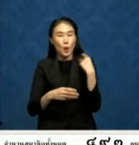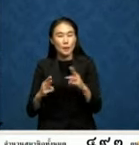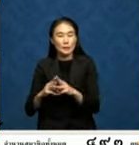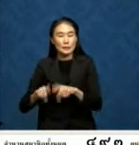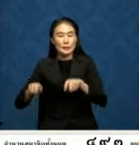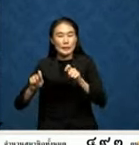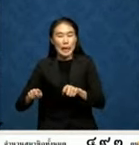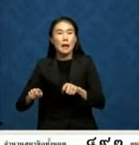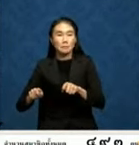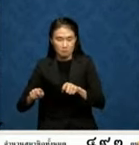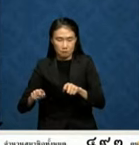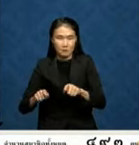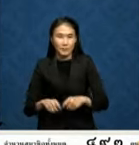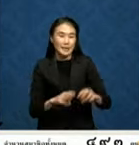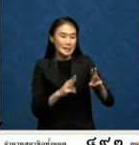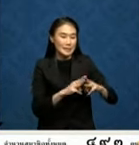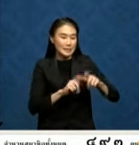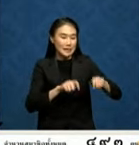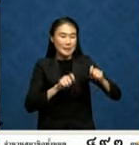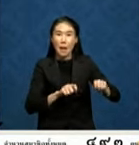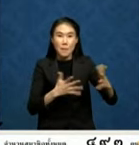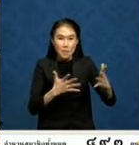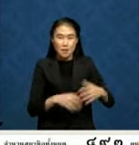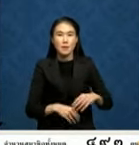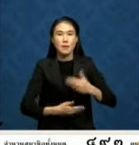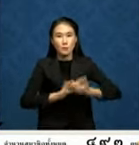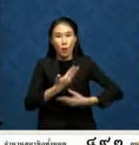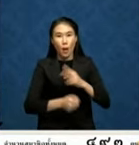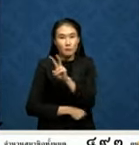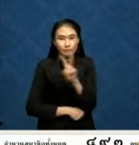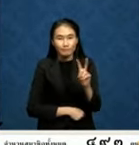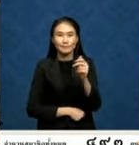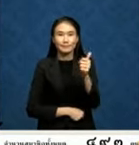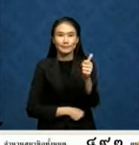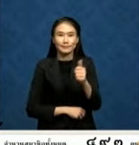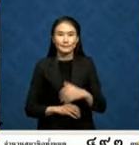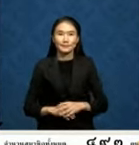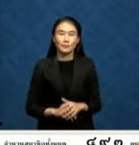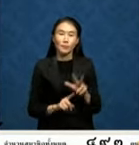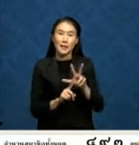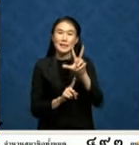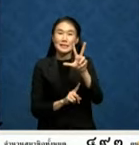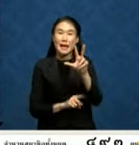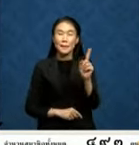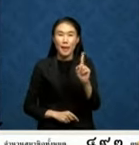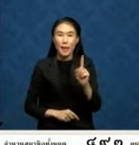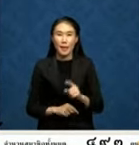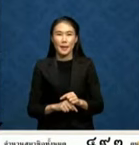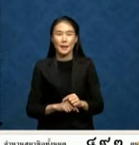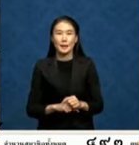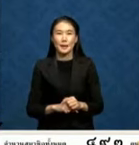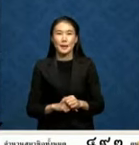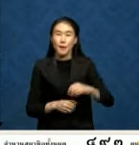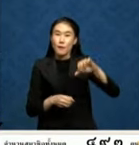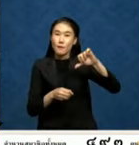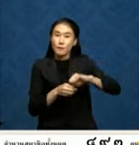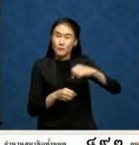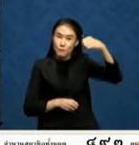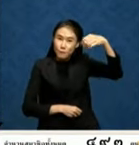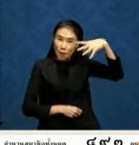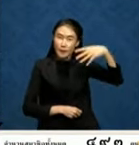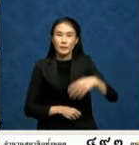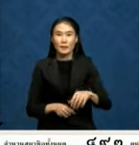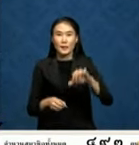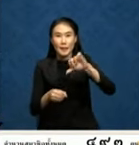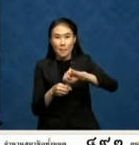ที่ไม่มีสัญญากับการไฟฟ้าและ3ได้เพิ่มสัดส่วนการผลิตไฟฟ้าจากน้ำมันเตาและ